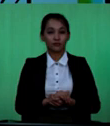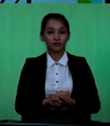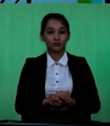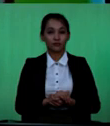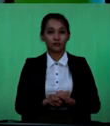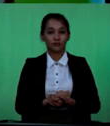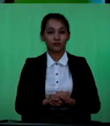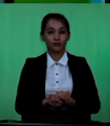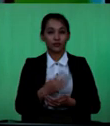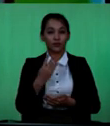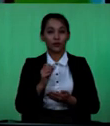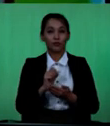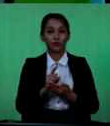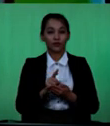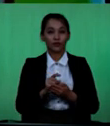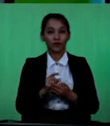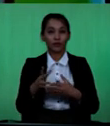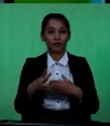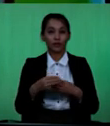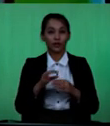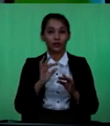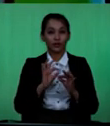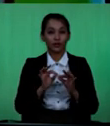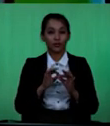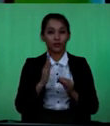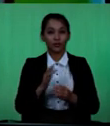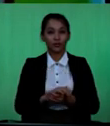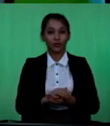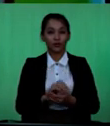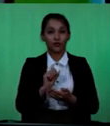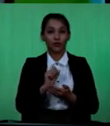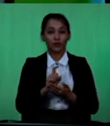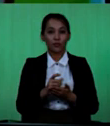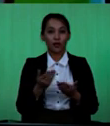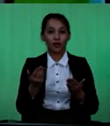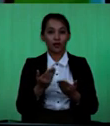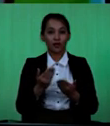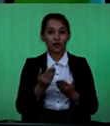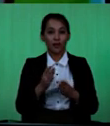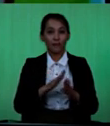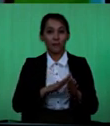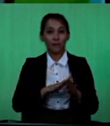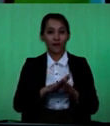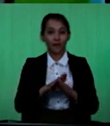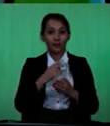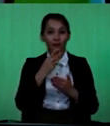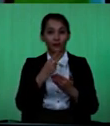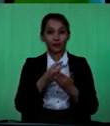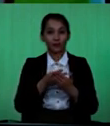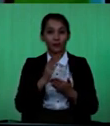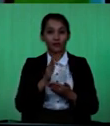Unday bo'lsa, 4-chi misolni ham birgalashib tekshirib olamiz. Topshiriqni qay darajada bajarganingizni ko'rib